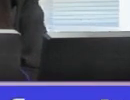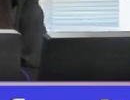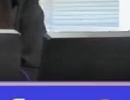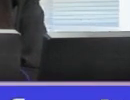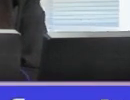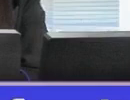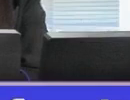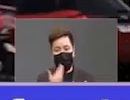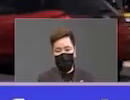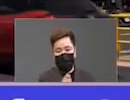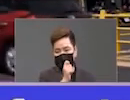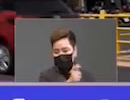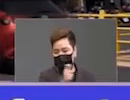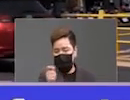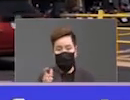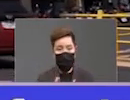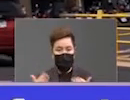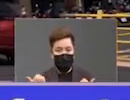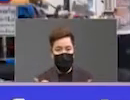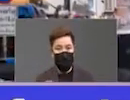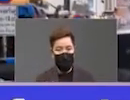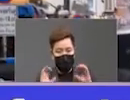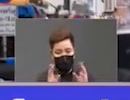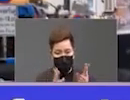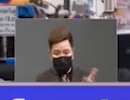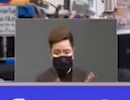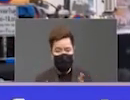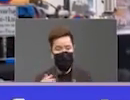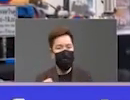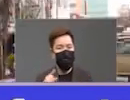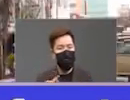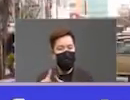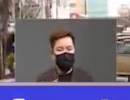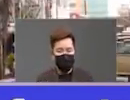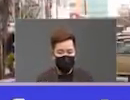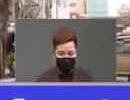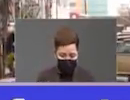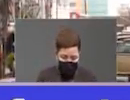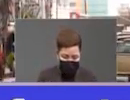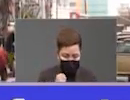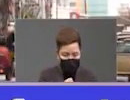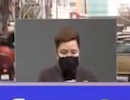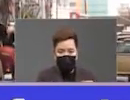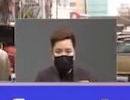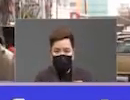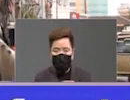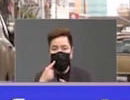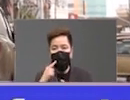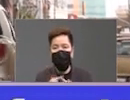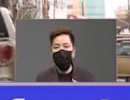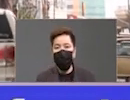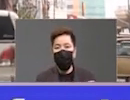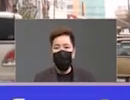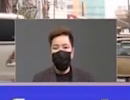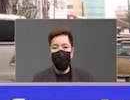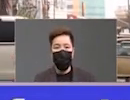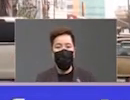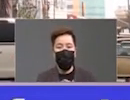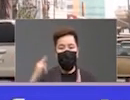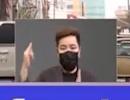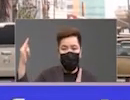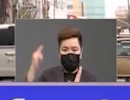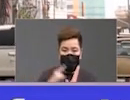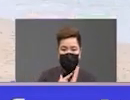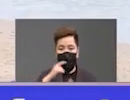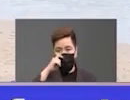ติของครม.เนี่ยก็มีนโยบายที่จะให้การสนับสนุน คนที่ได้รับผลกระทบจากโควิดนะครับก็คือไม่ว่าจะเป็นธุรกิจโรงแรม